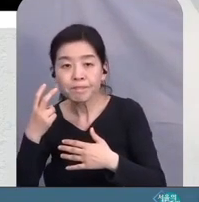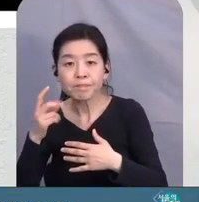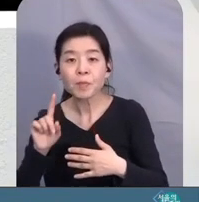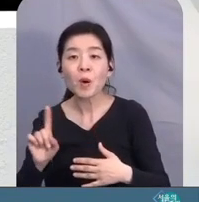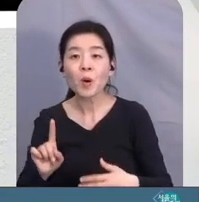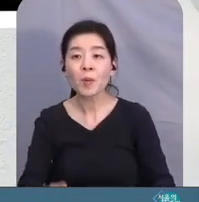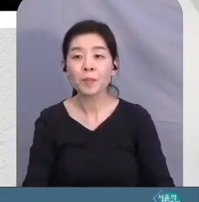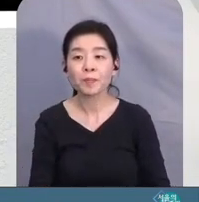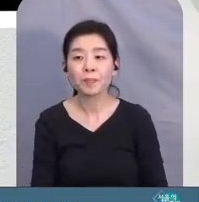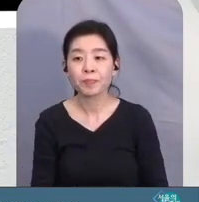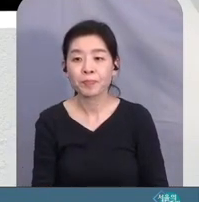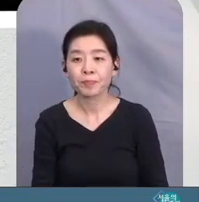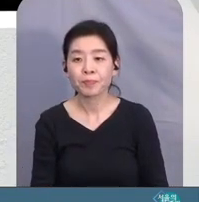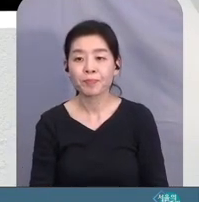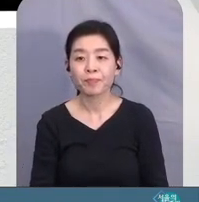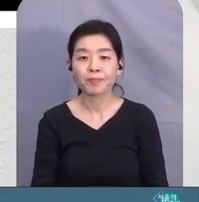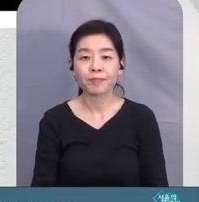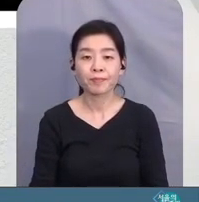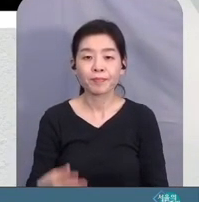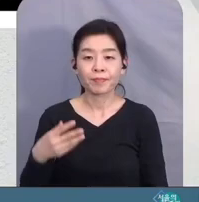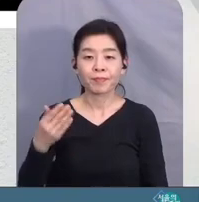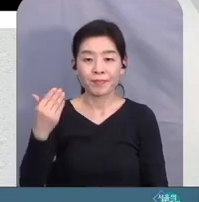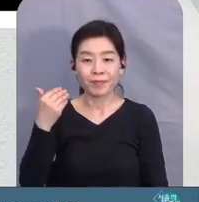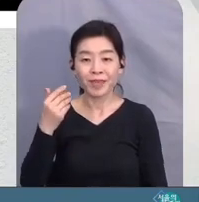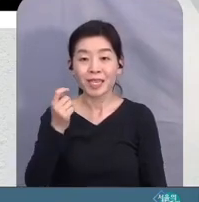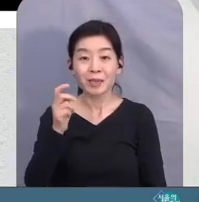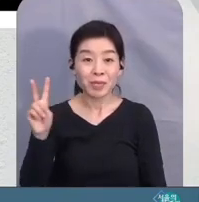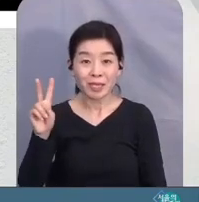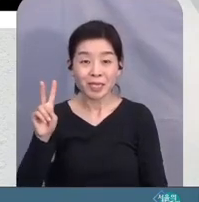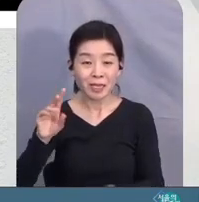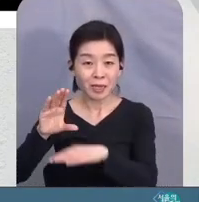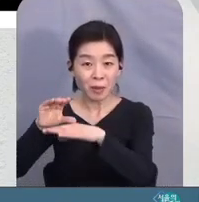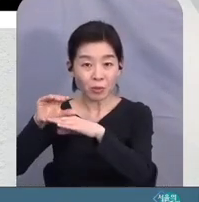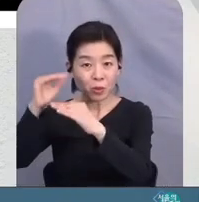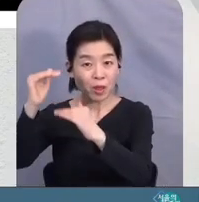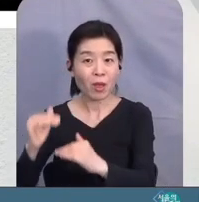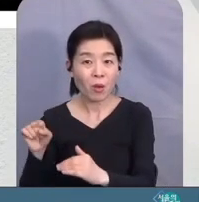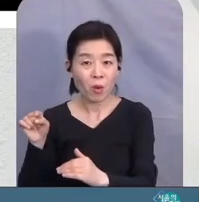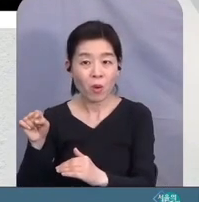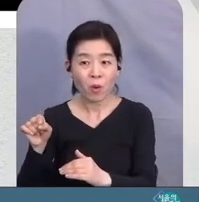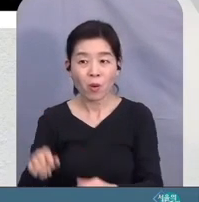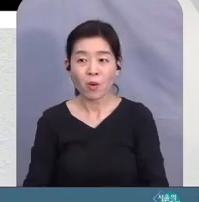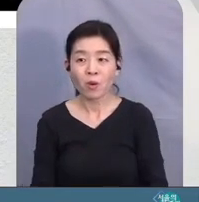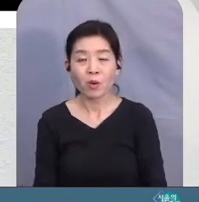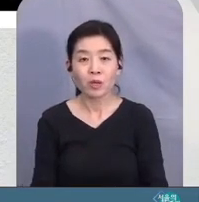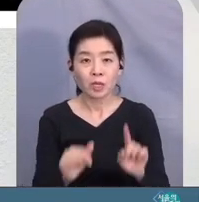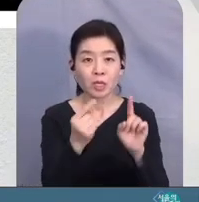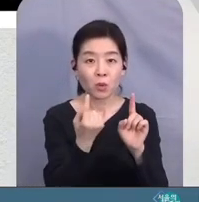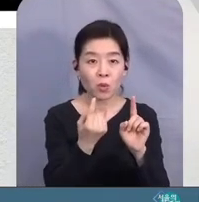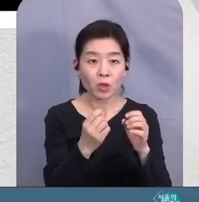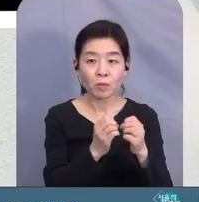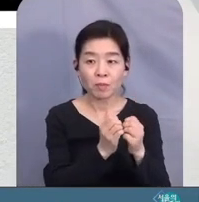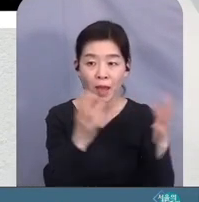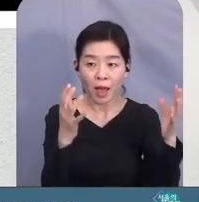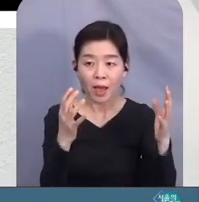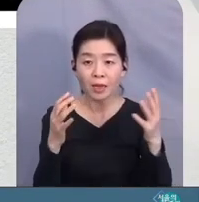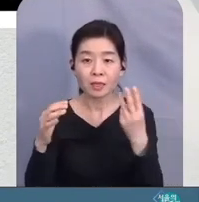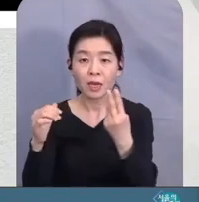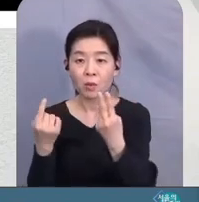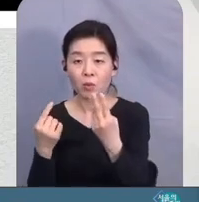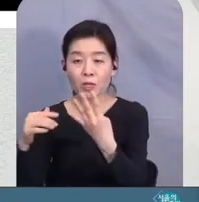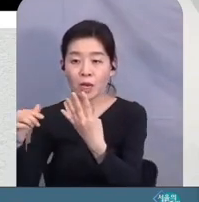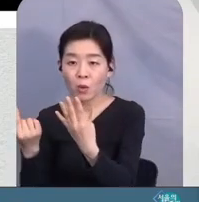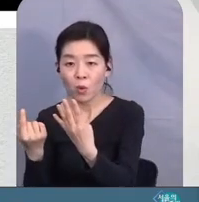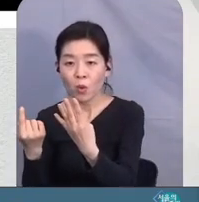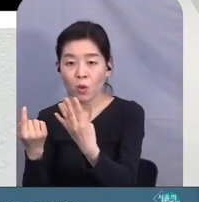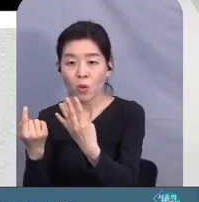이거는 더 탐사에서 원자력 X파일로 방송한 내용입니다. 1호기 폭발하고 3, 4호기 다 갔죠.